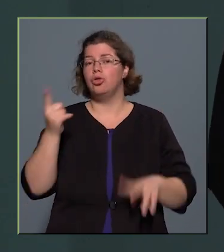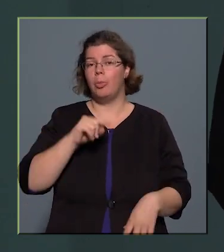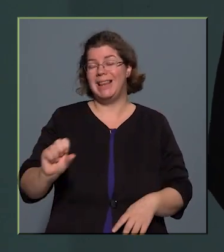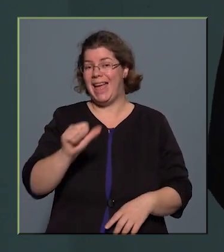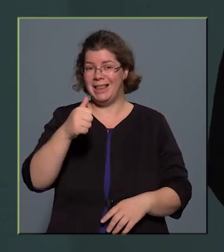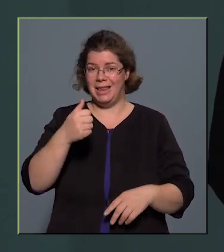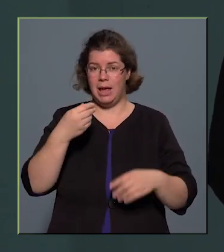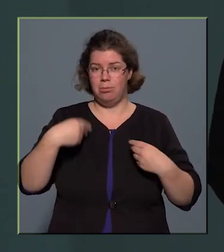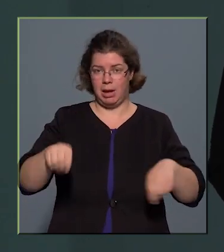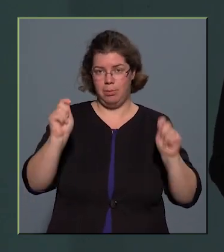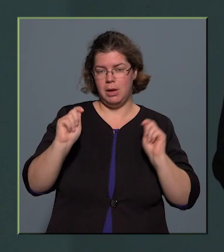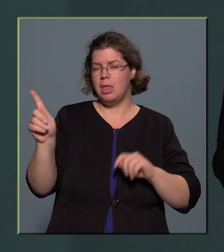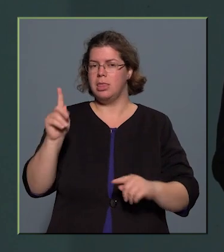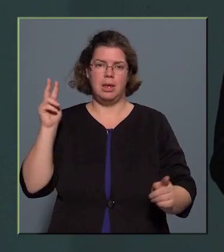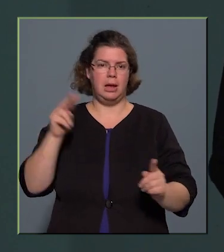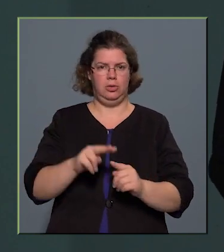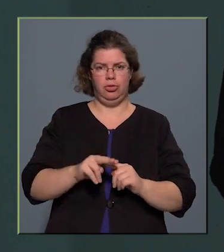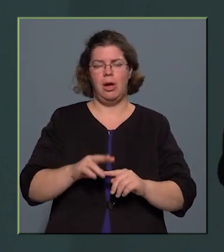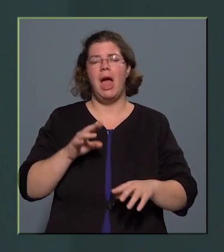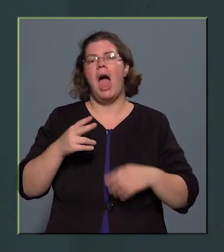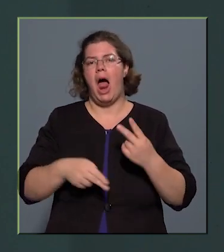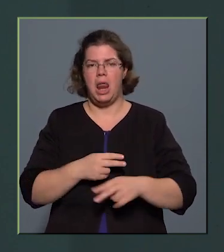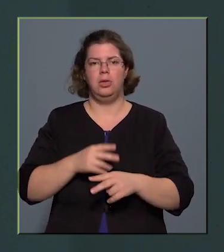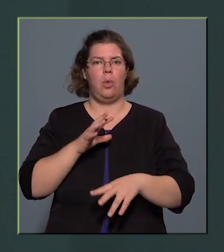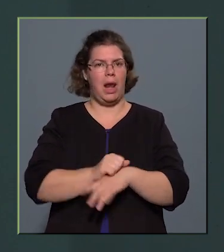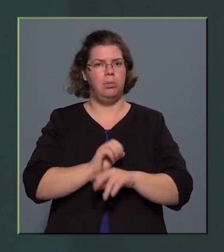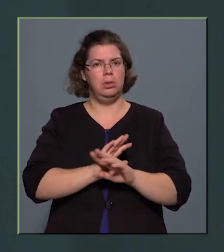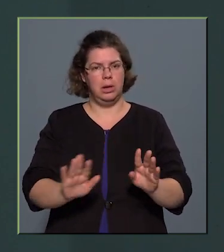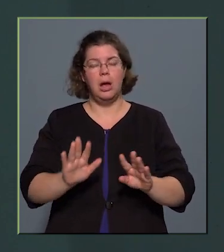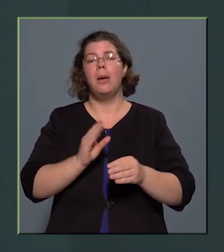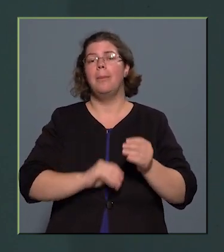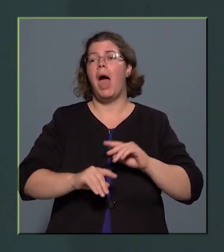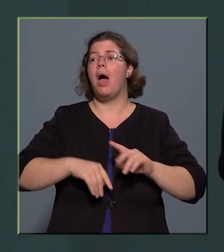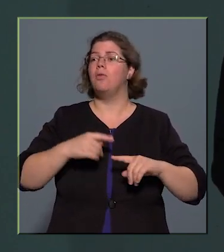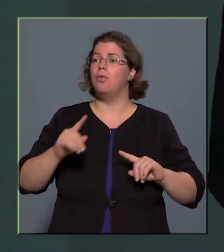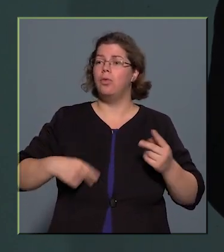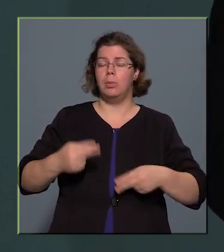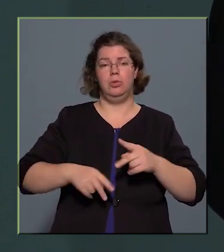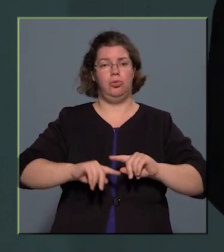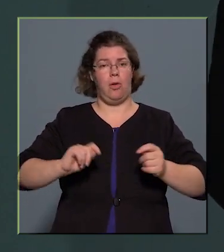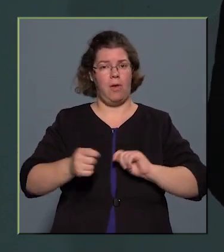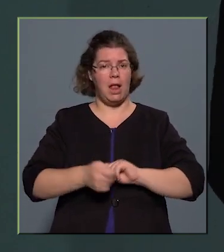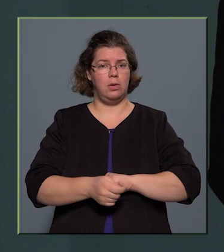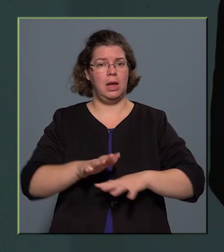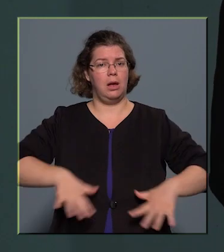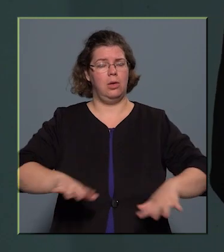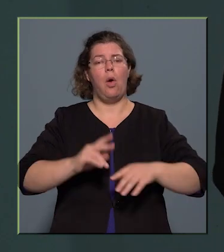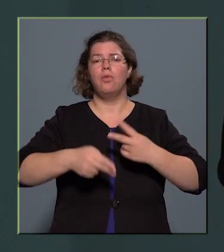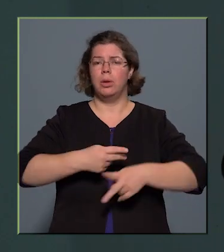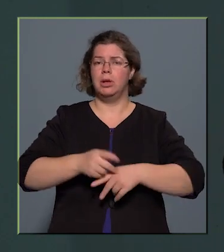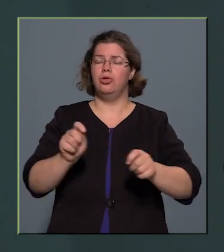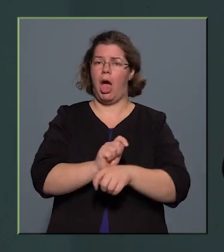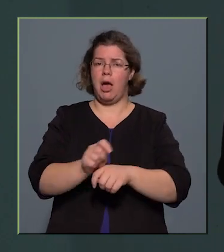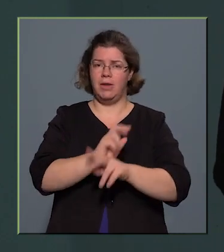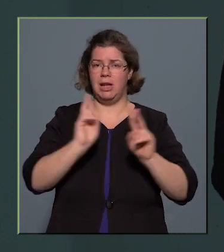azt ne tekintsük egy állandó állapotnak, hiszen folyamatosan változik körülöttünk a környezet, tehát folyamatosan javítanunk kell